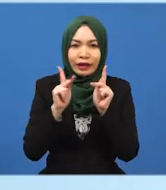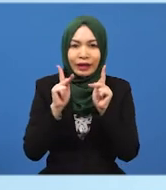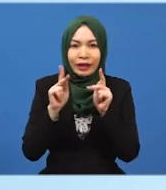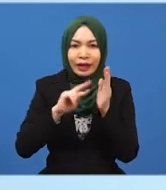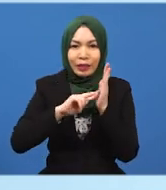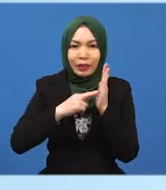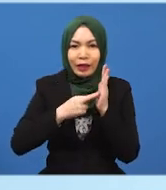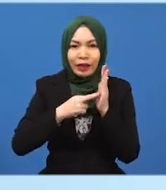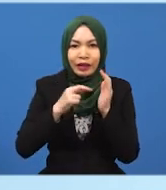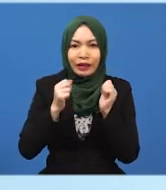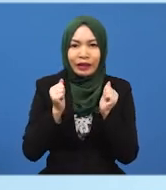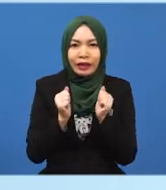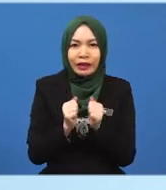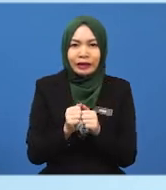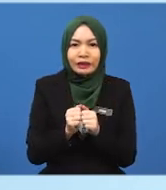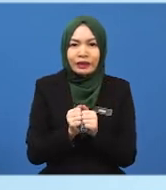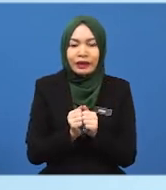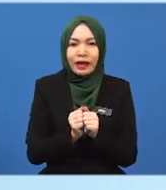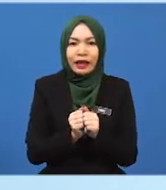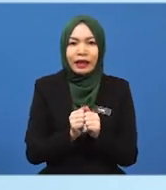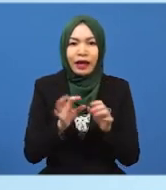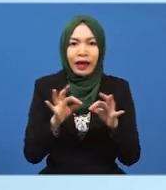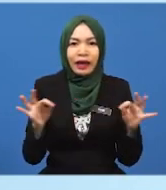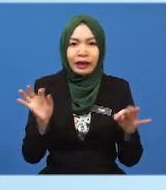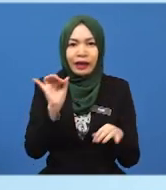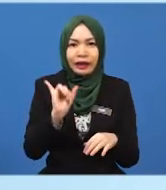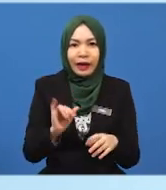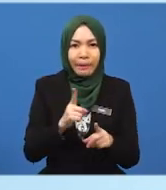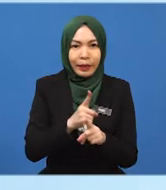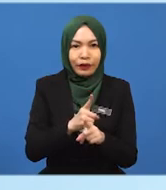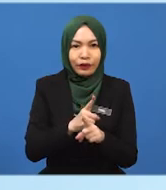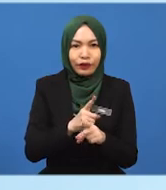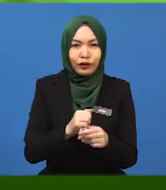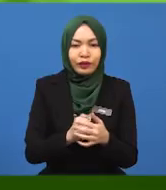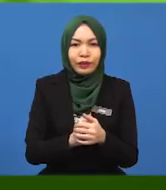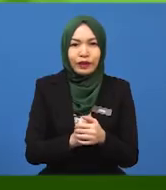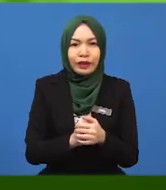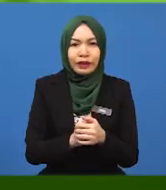menggunakan kata pemberi dalam konteks ayat dengan betul.